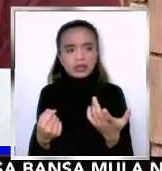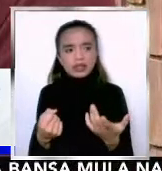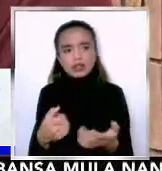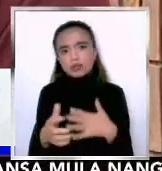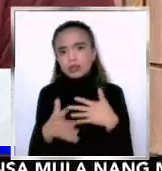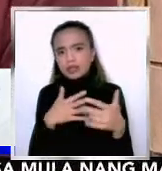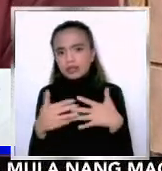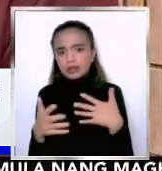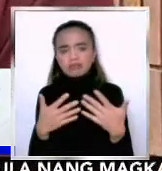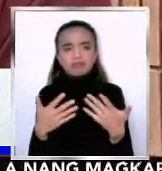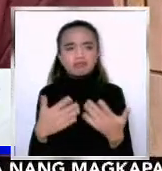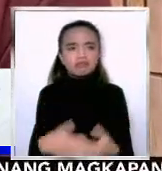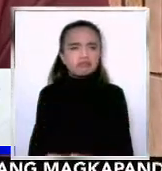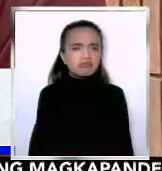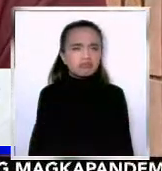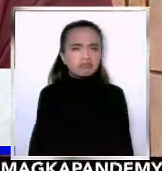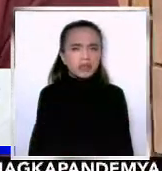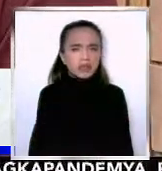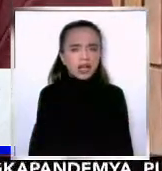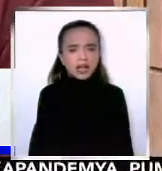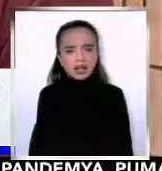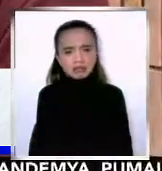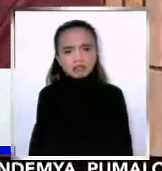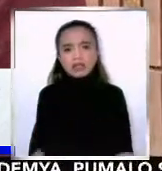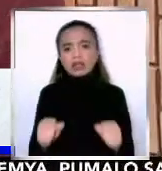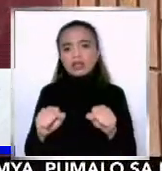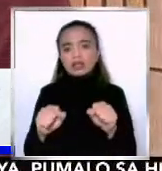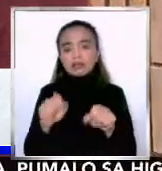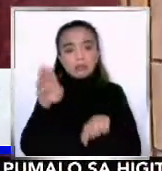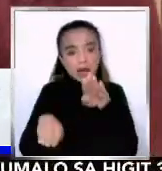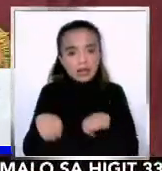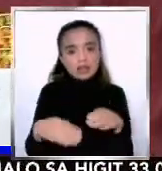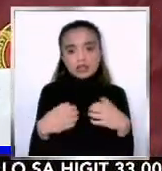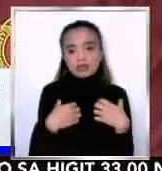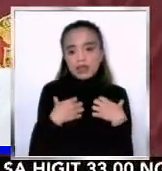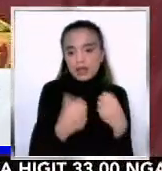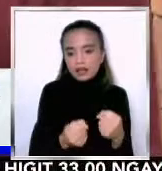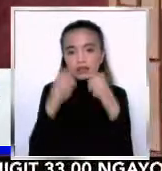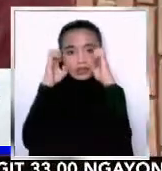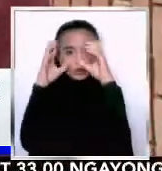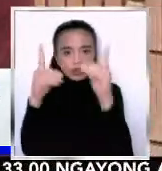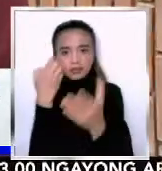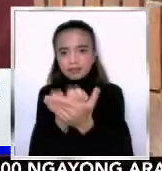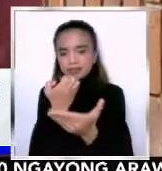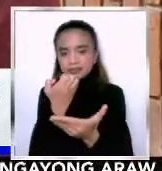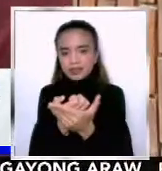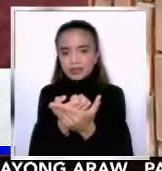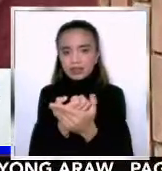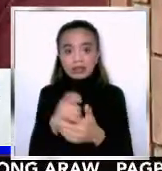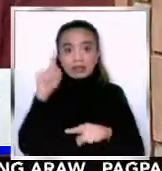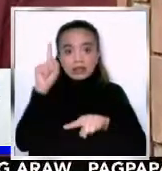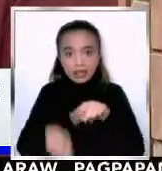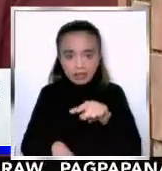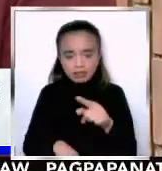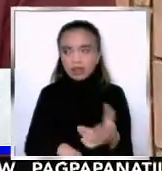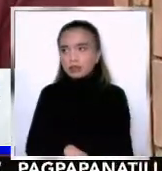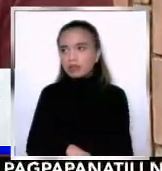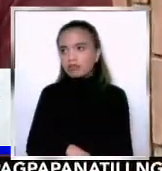Balansin yung health, tsaka yung education, tsaka economy. Tama. Hindi naman pwede na isa lang yung